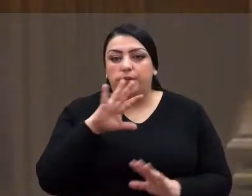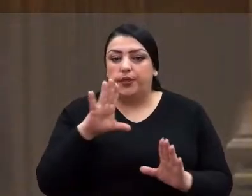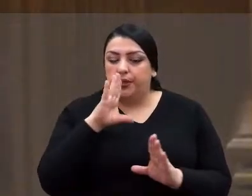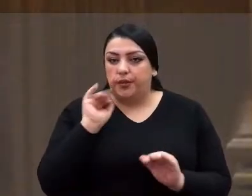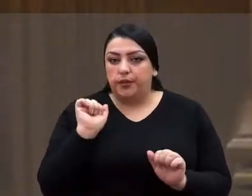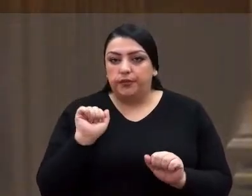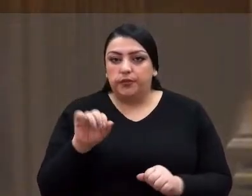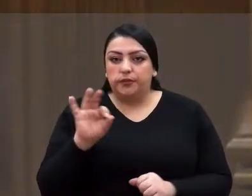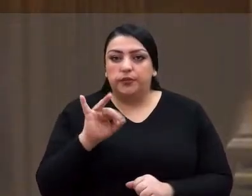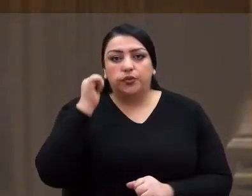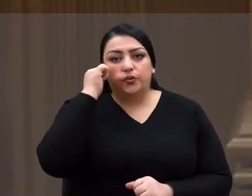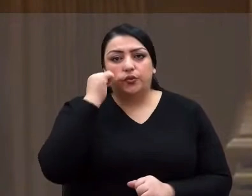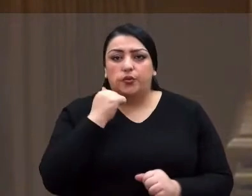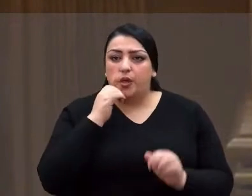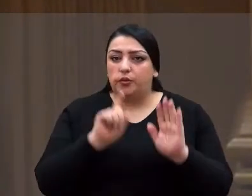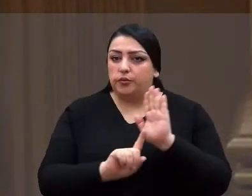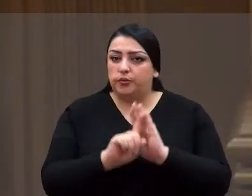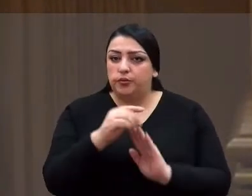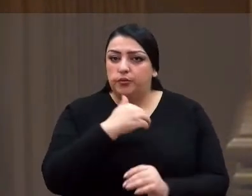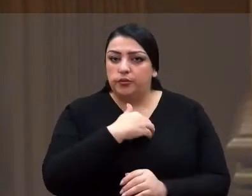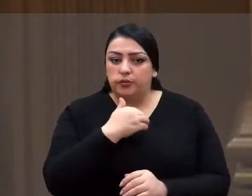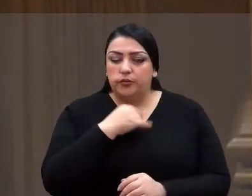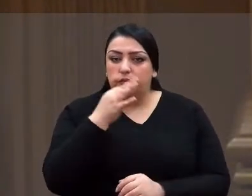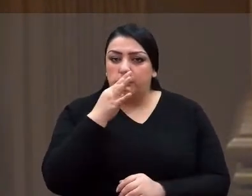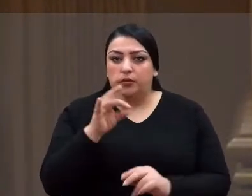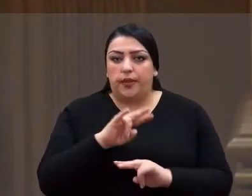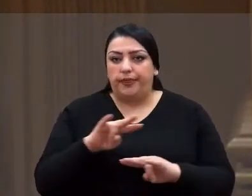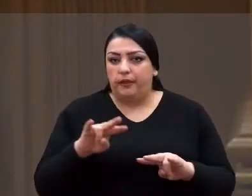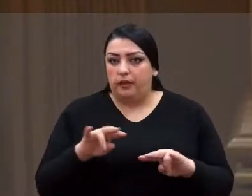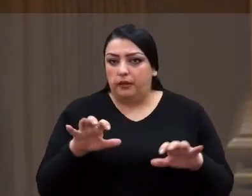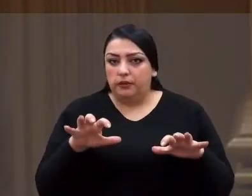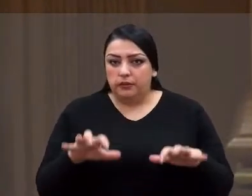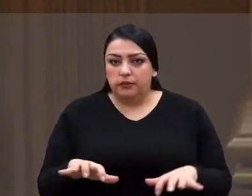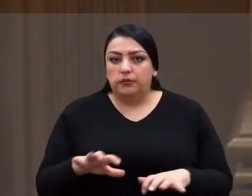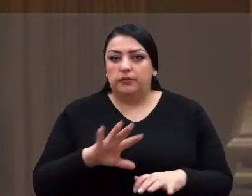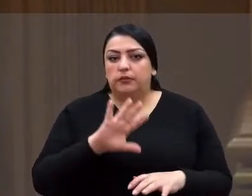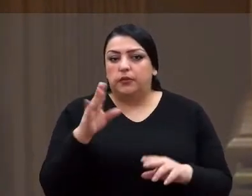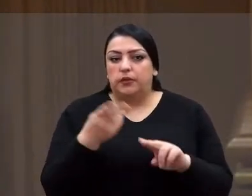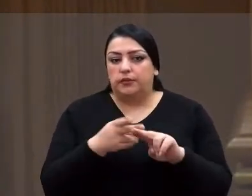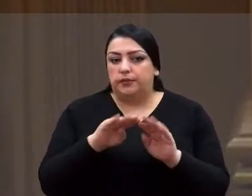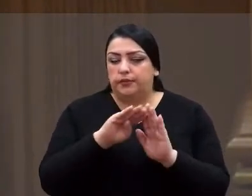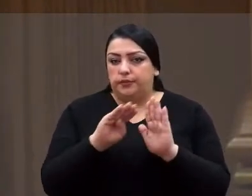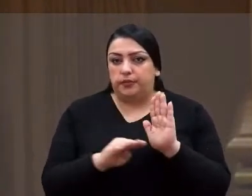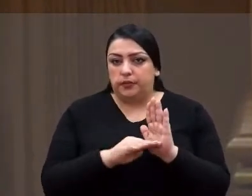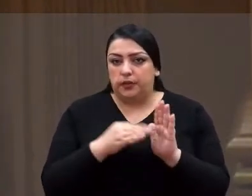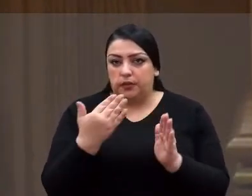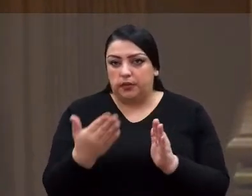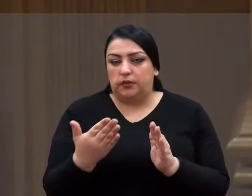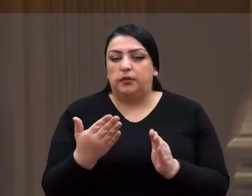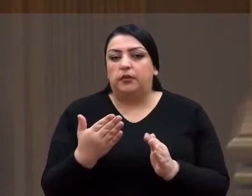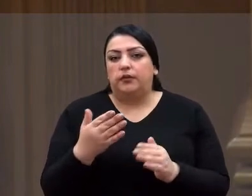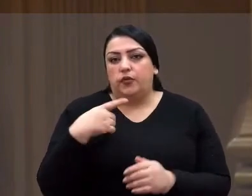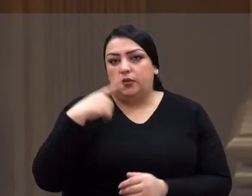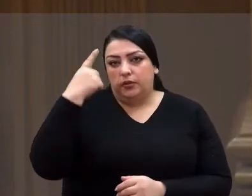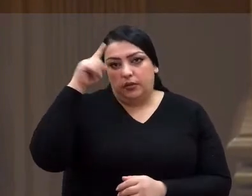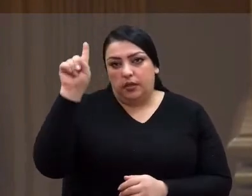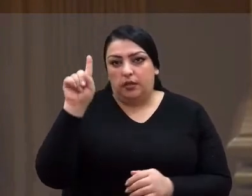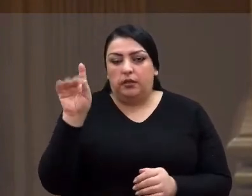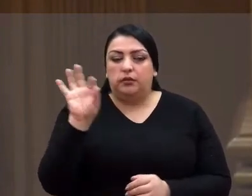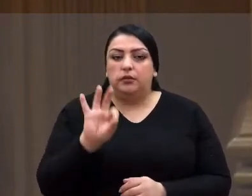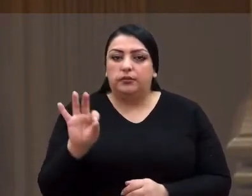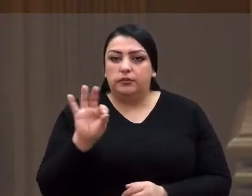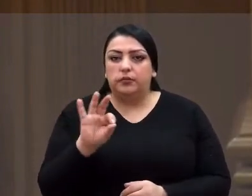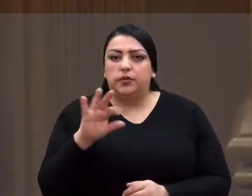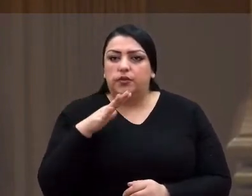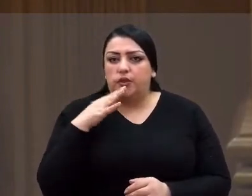նախ կուզեի շնորհակալություն հայտնել նախարարությանը որպես նախագծի հեղինակների։ Ազնվորեն շատ